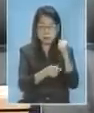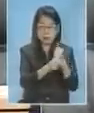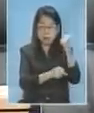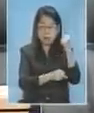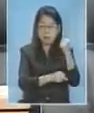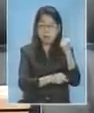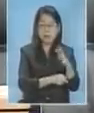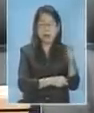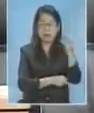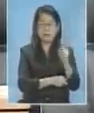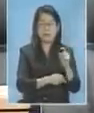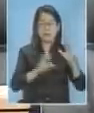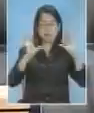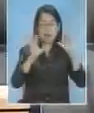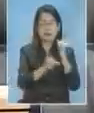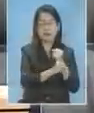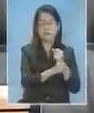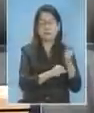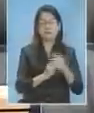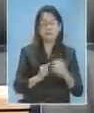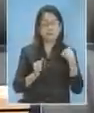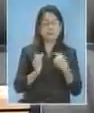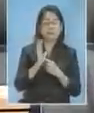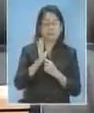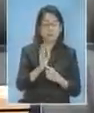ผมยกตัวอย่าง2ตัวอย่างเท่านั้นนะครับ